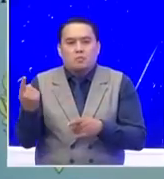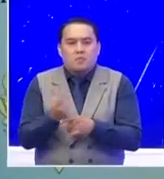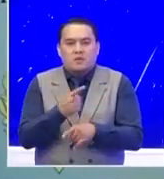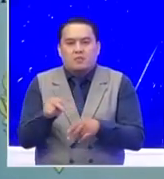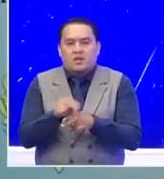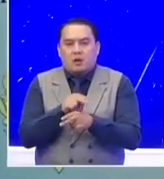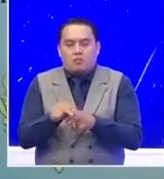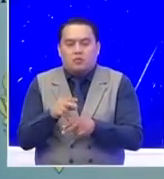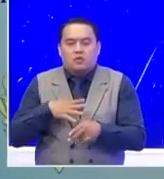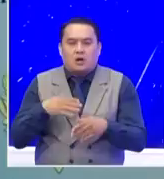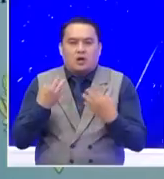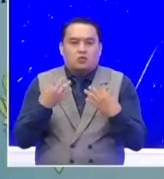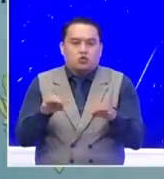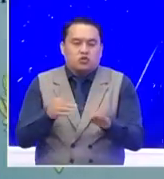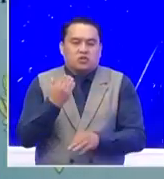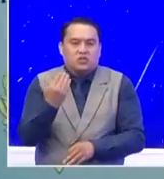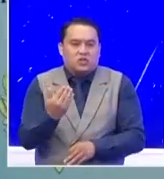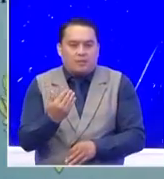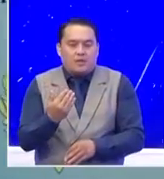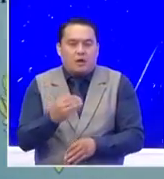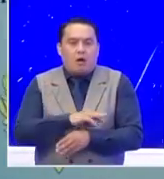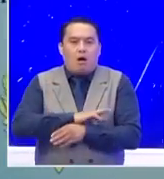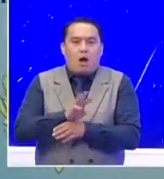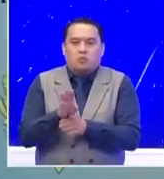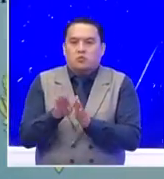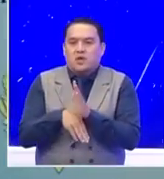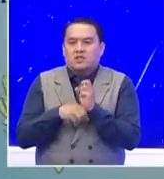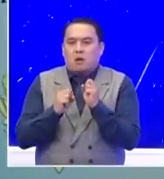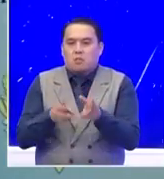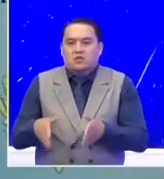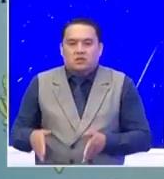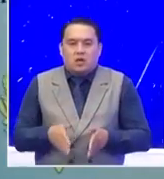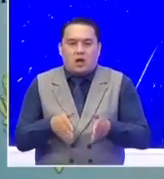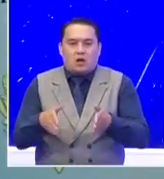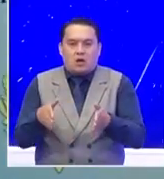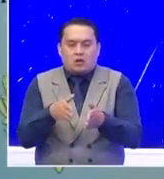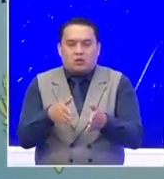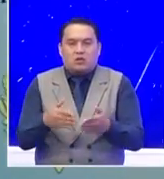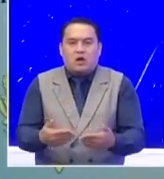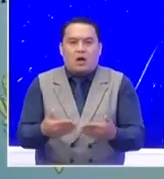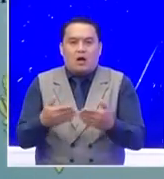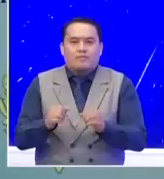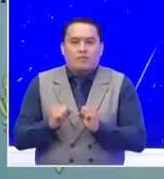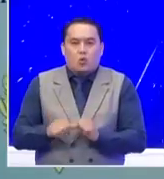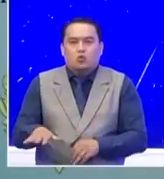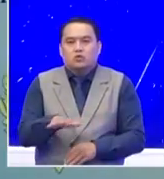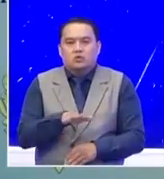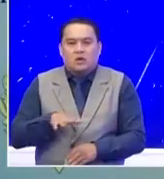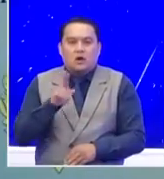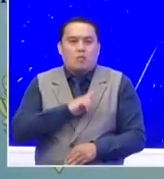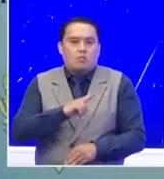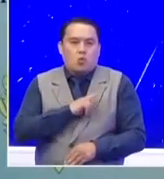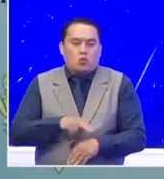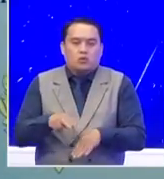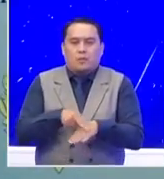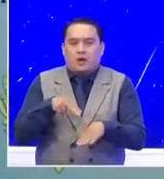медицинской помощи были отпущены. С целью обеспечения безопасности дорожного движения и отвода транспорта на данном участке работали